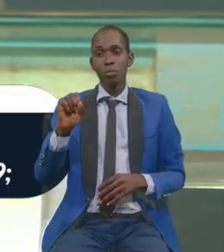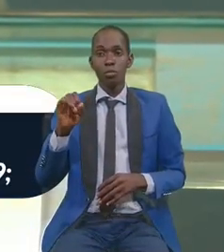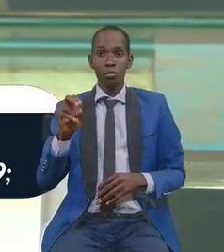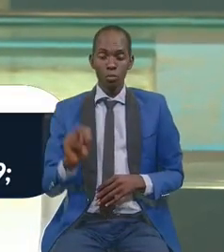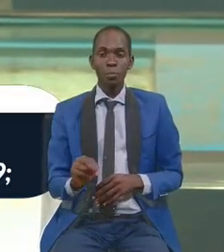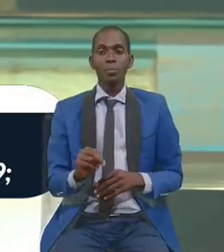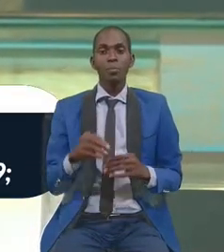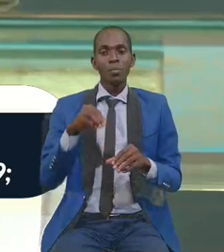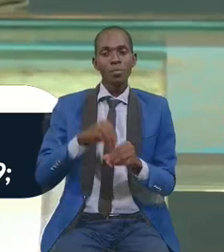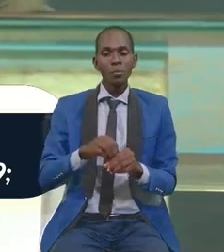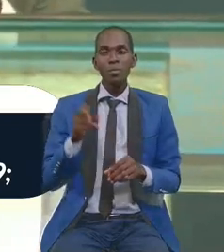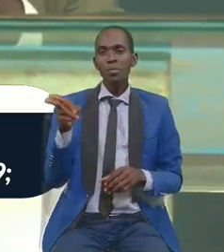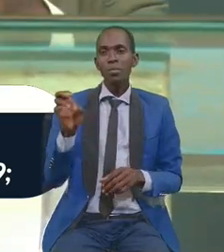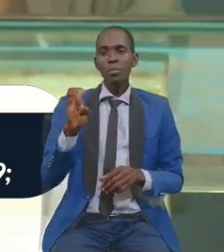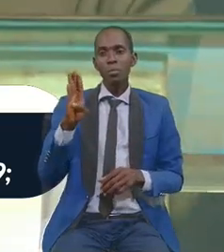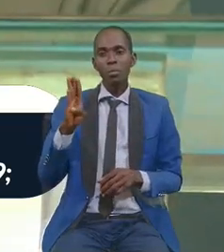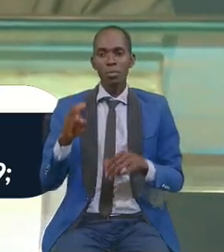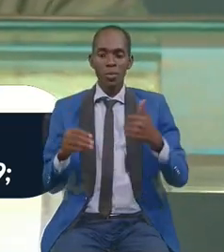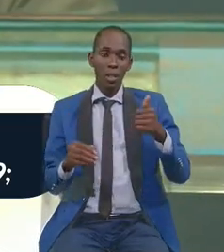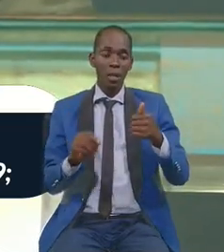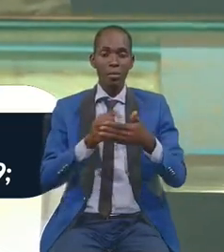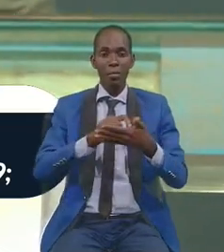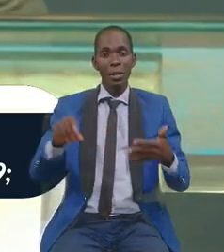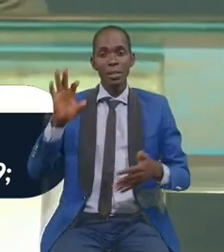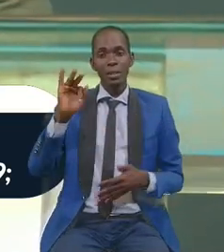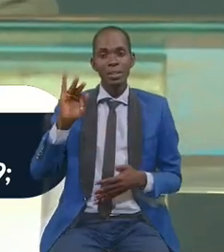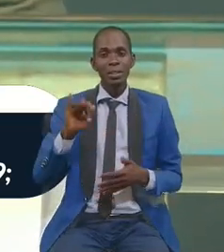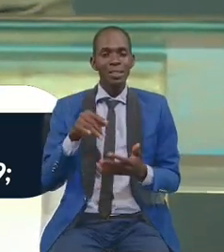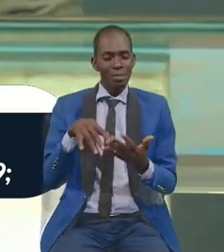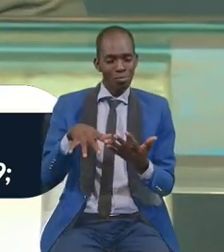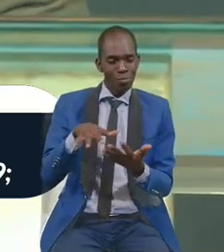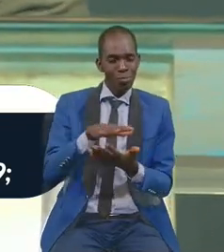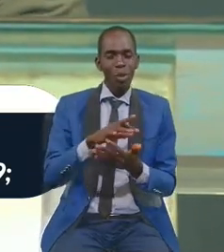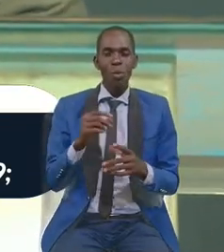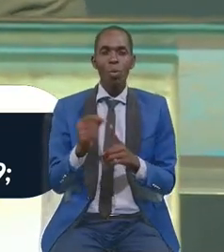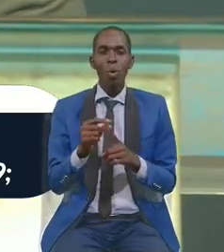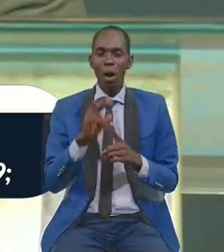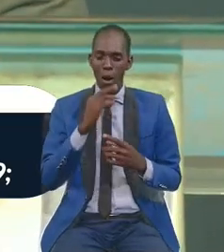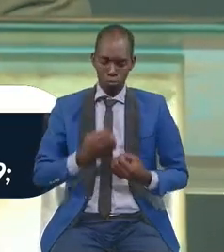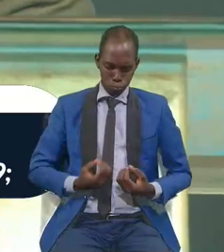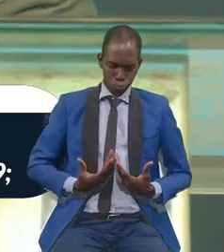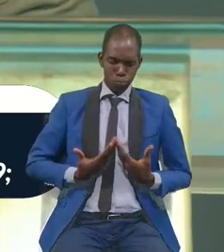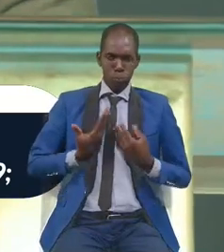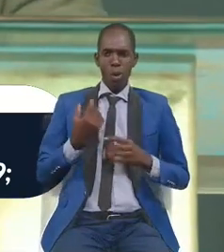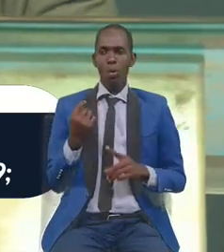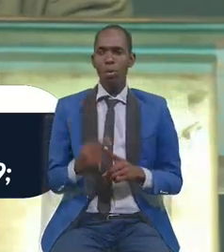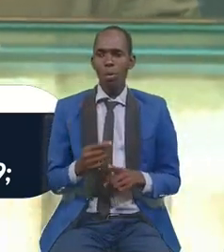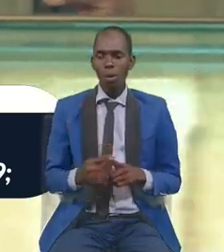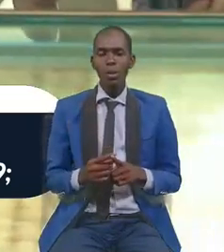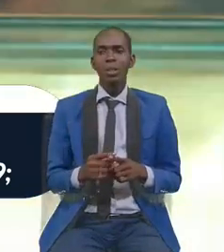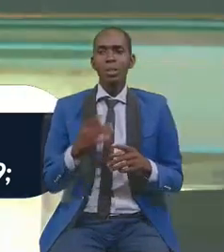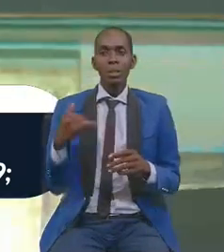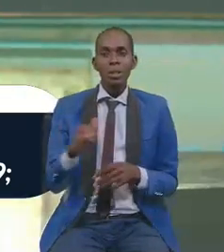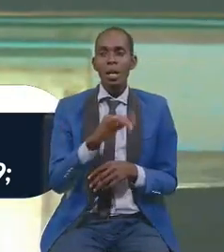Verset 19. Ainsi donc, ce sont des paroles inspirées, des paroles délibérées,